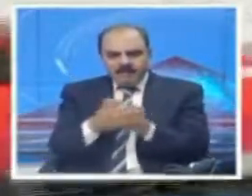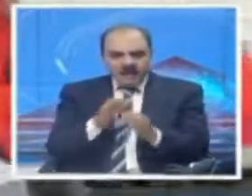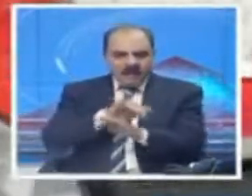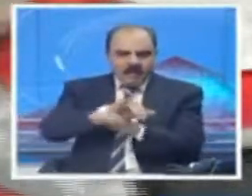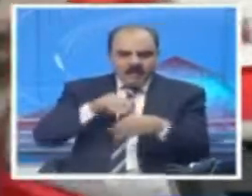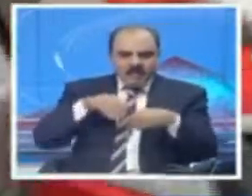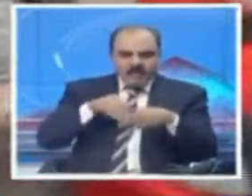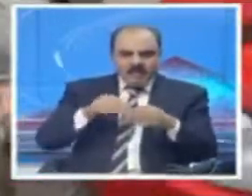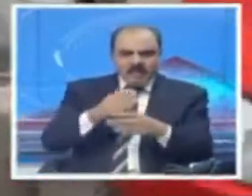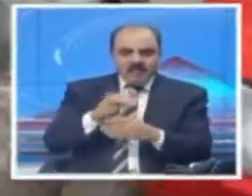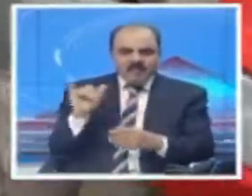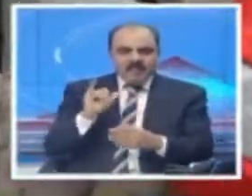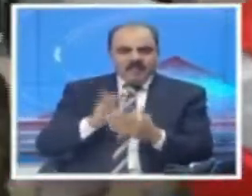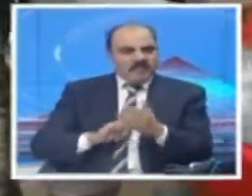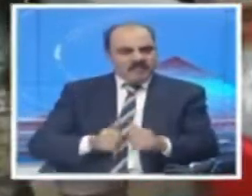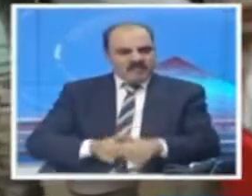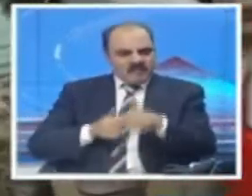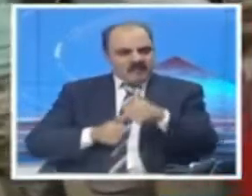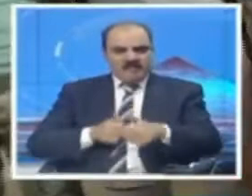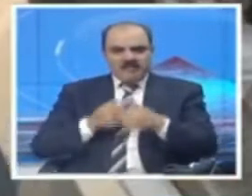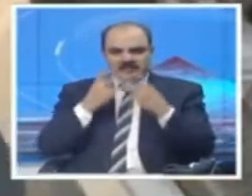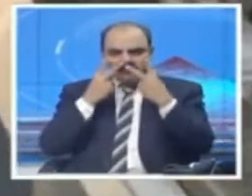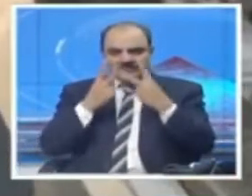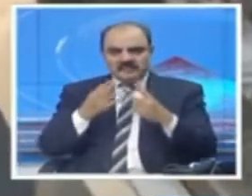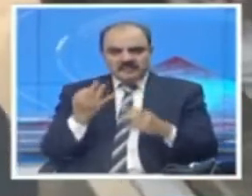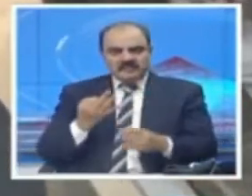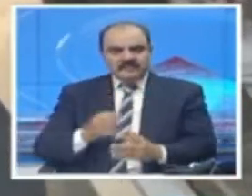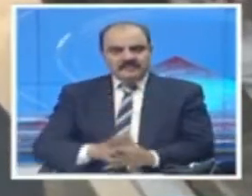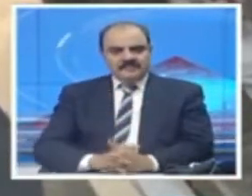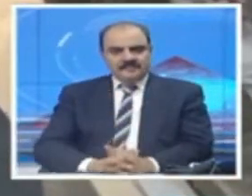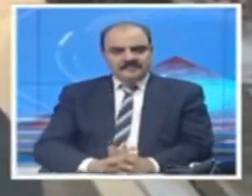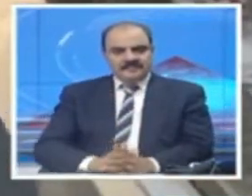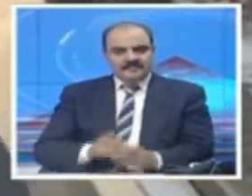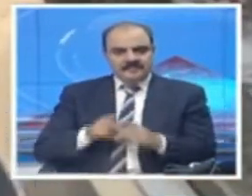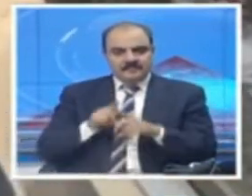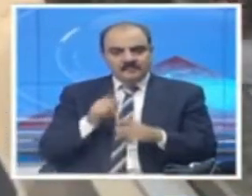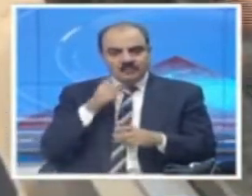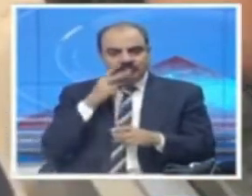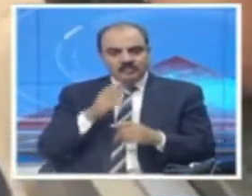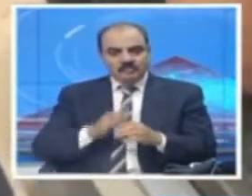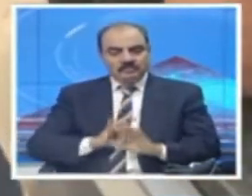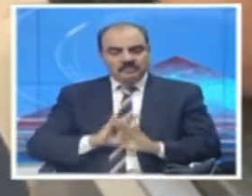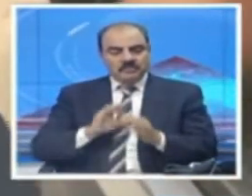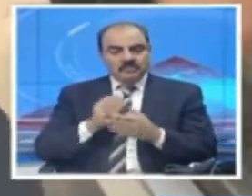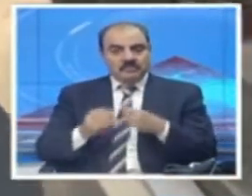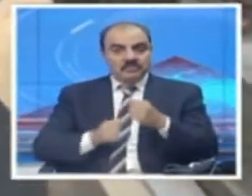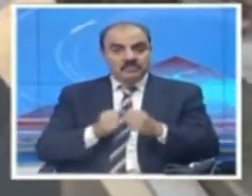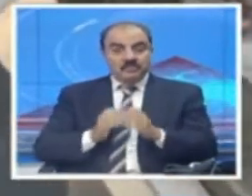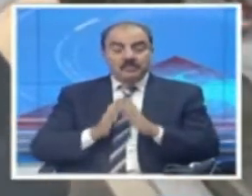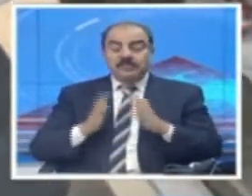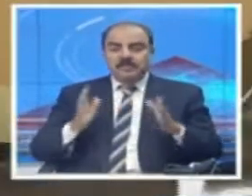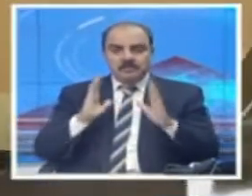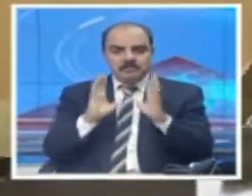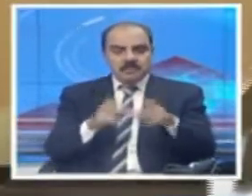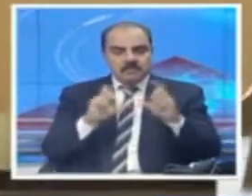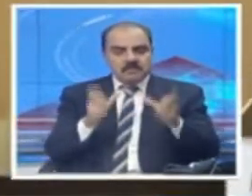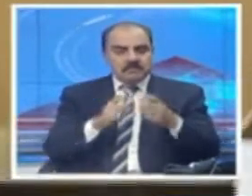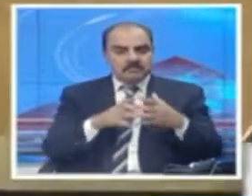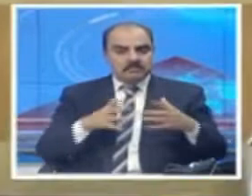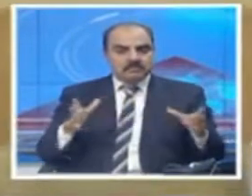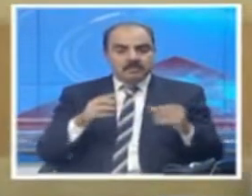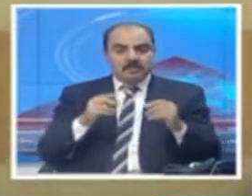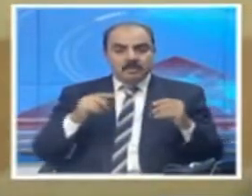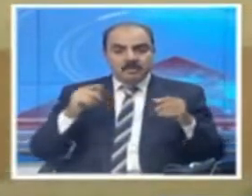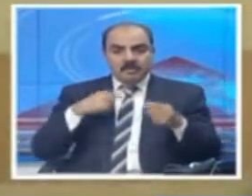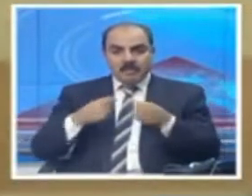المخدرة دائماً ما تؤتي بثمارها الإيجابية، وهو ما يشهد عليه حجم وعدد القضايا المضبوطة والتراجع